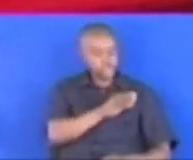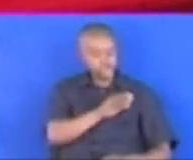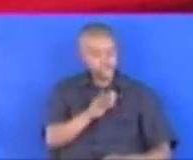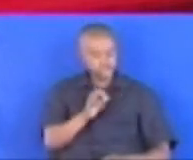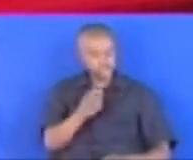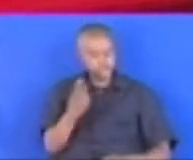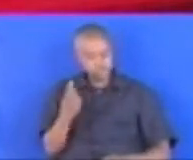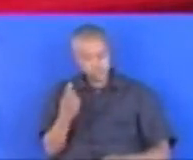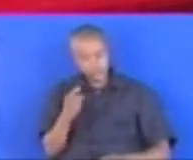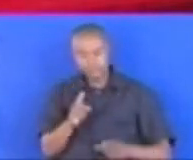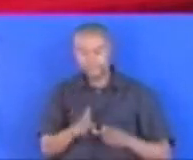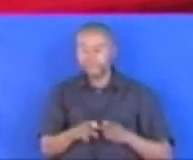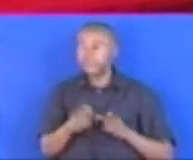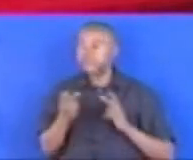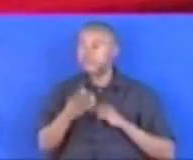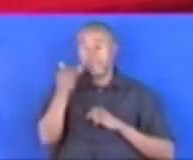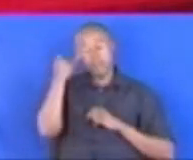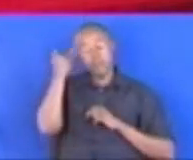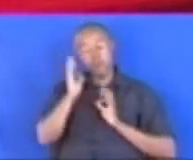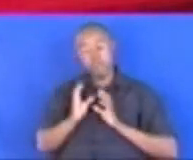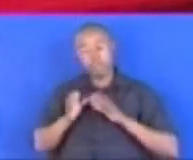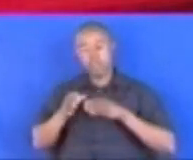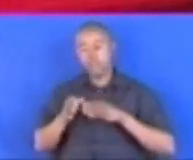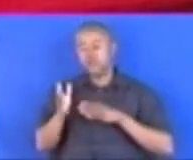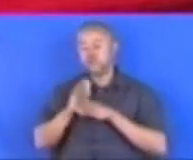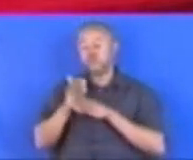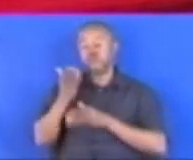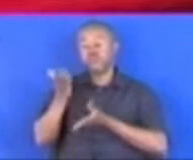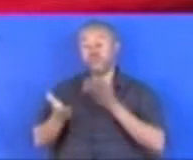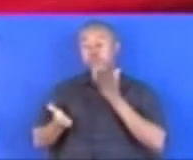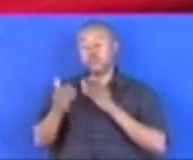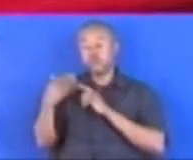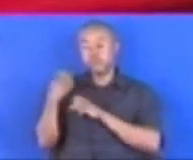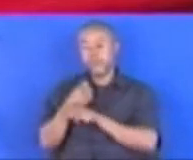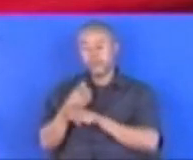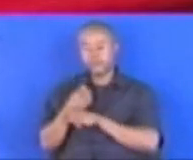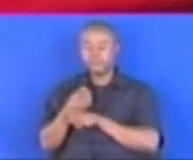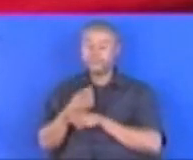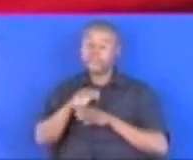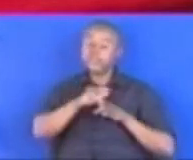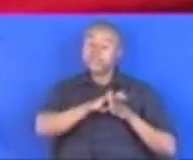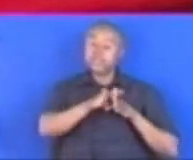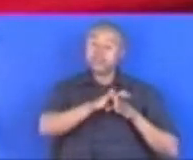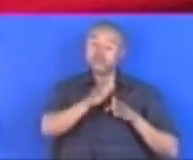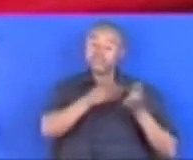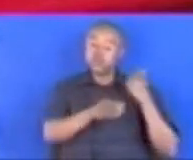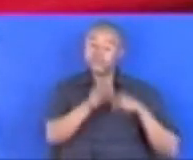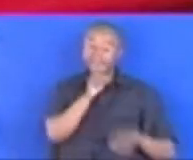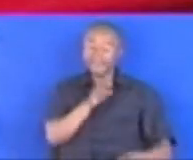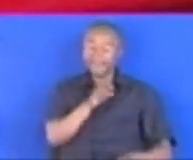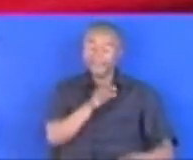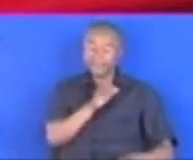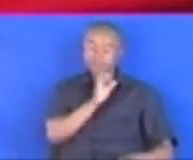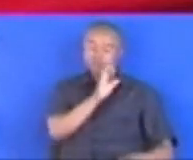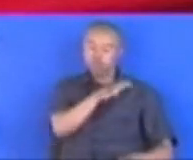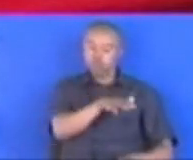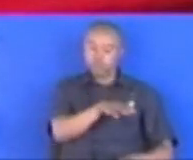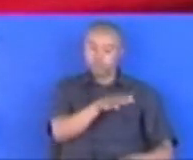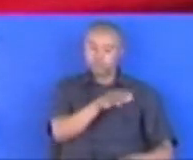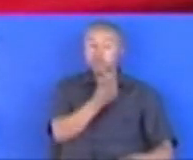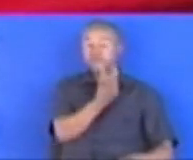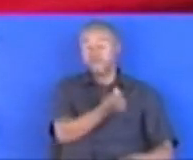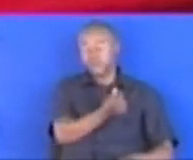2021, pamoja na maoni ya kamati kuhusu makadirio na mapato na matumizi ya wizara kwa mwaka wa